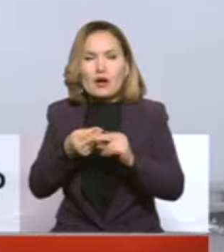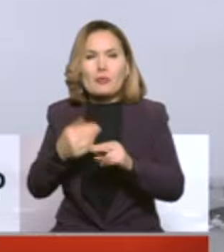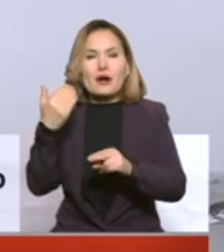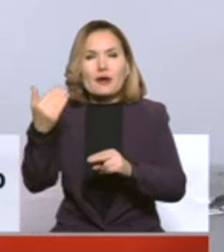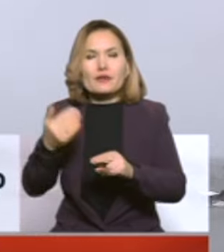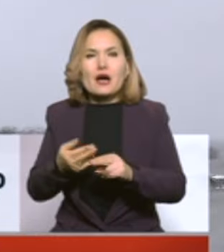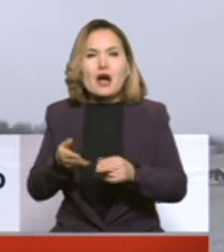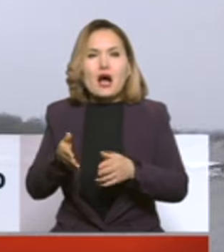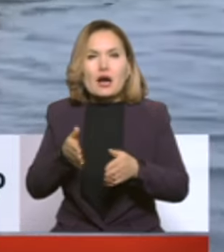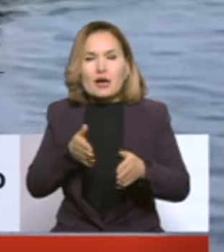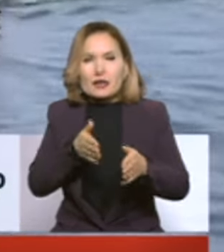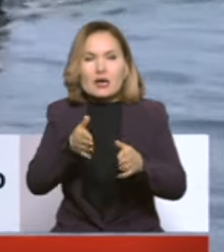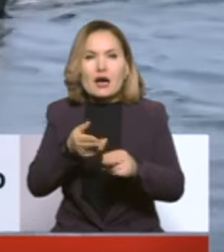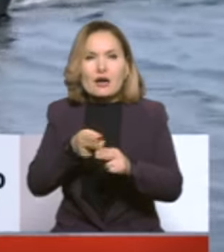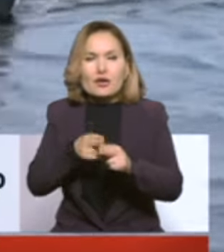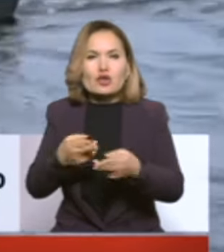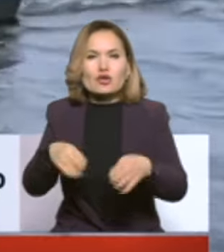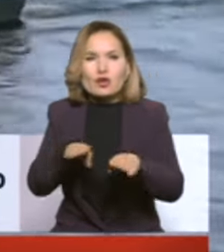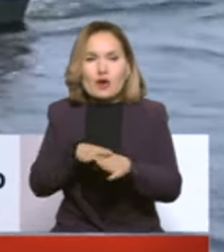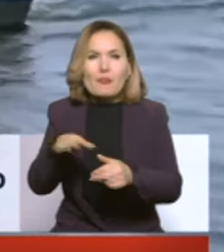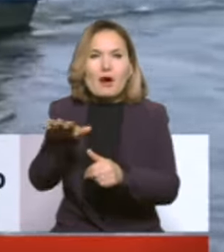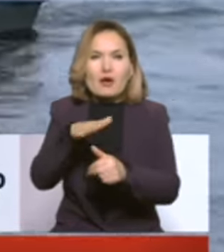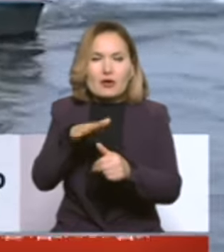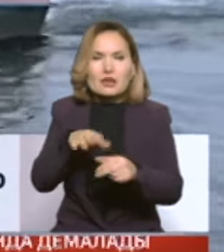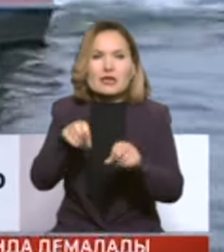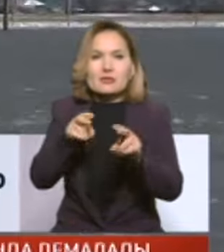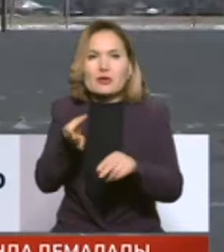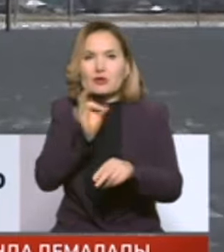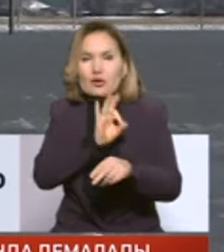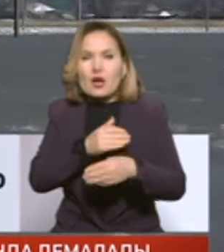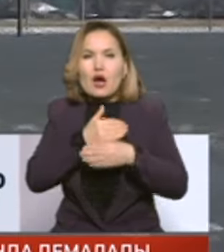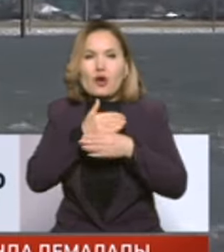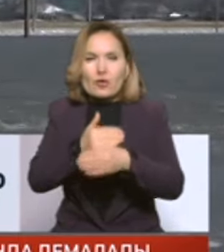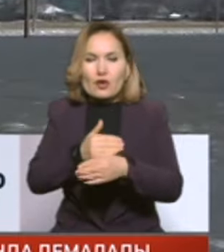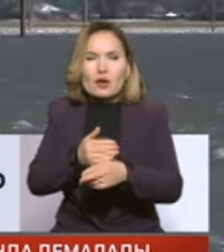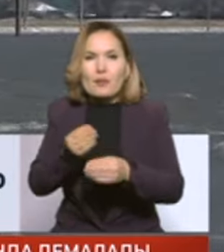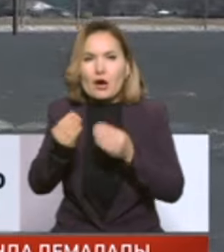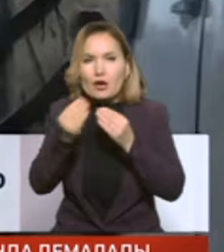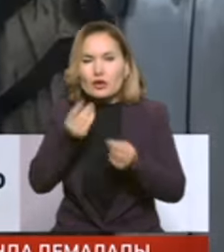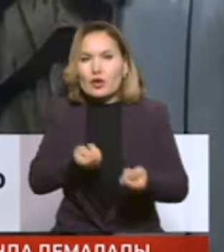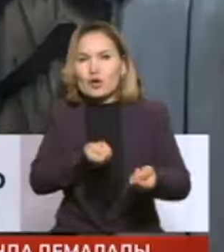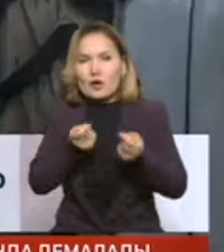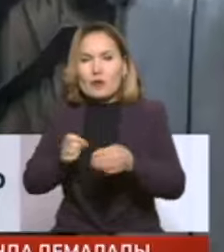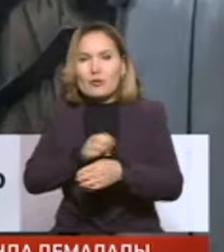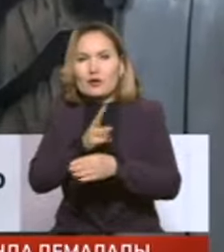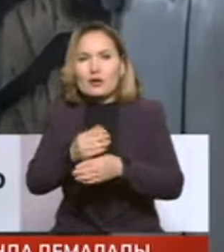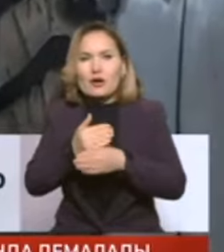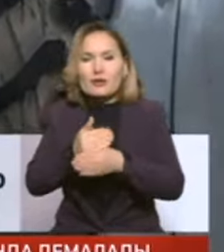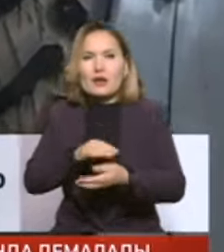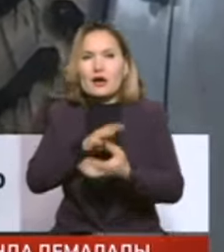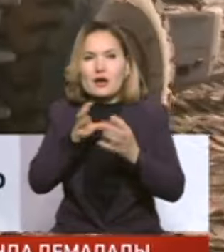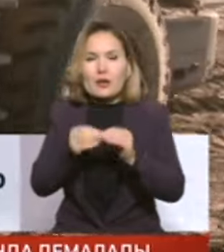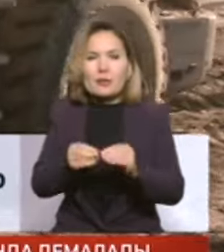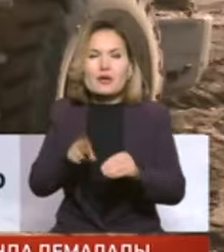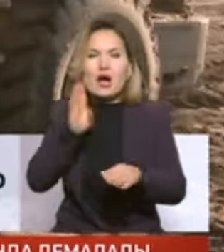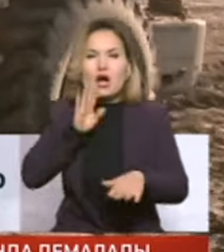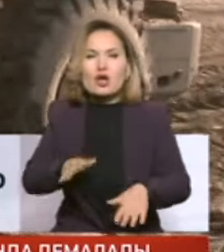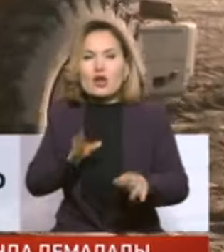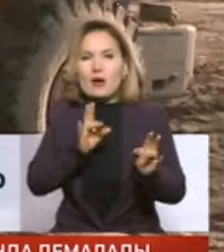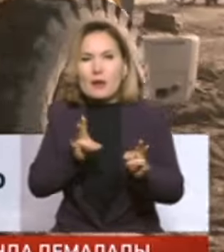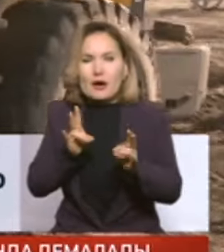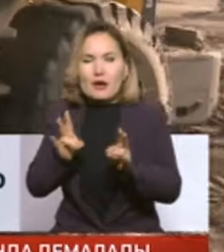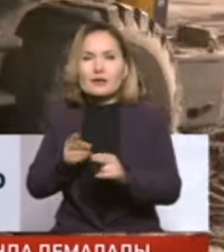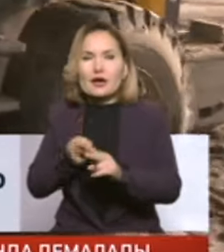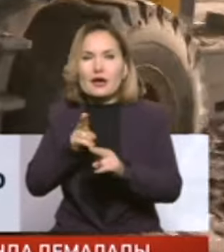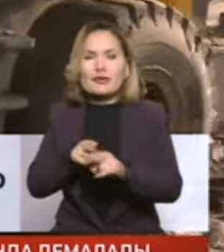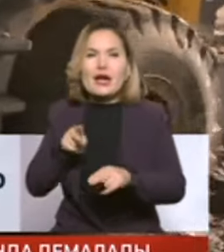тұрғындарына қазір тікұшақпен, қайықпен көмек көрсетіліп келеді. Ал құтқарушылар болса, қолдан келгеннің барлығын жасап жатыр. Тасқынмен облыста